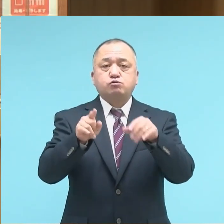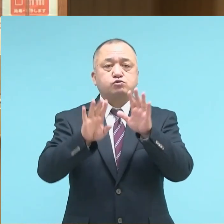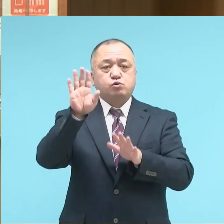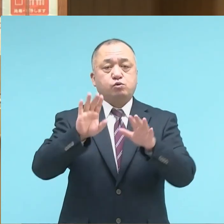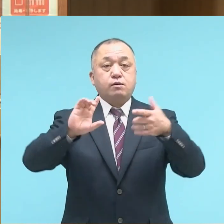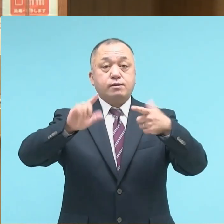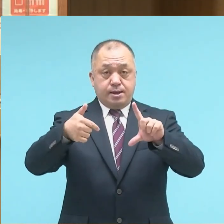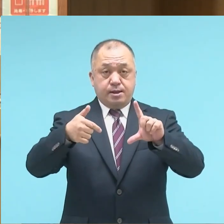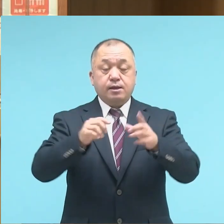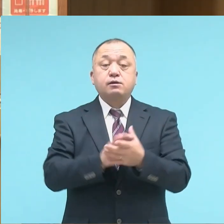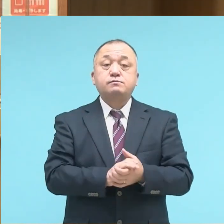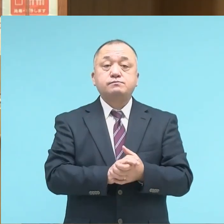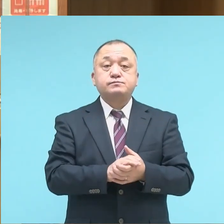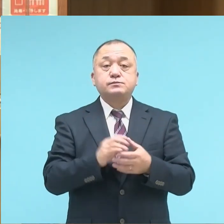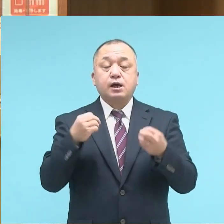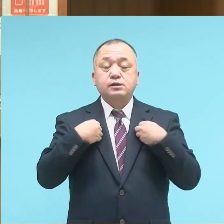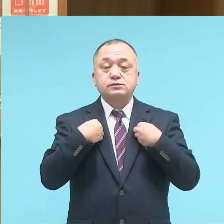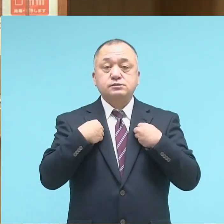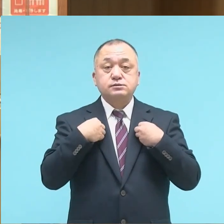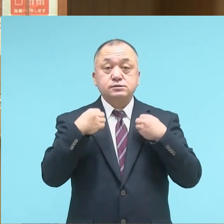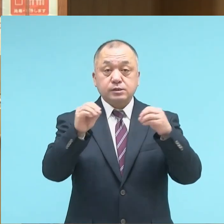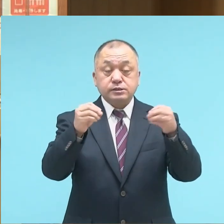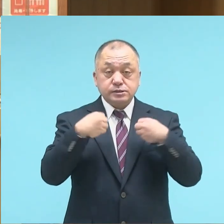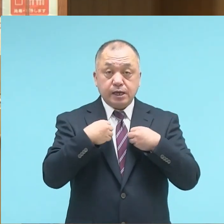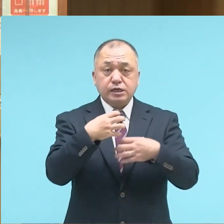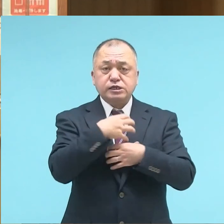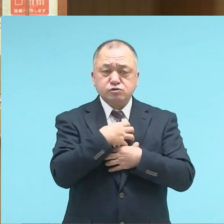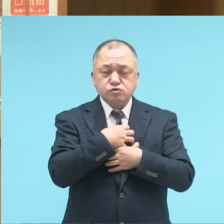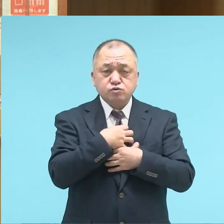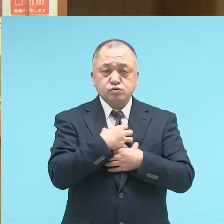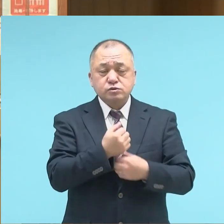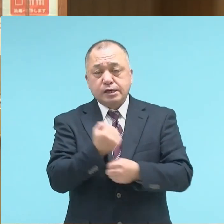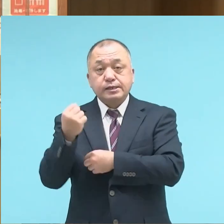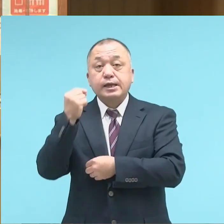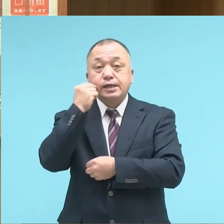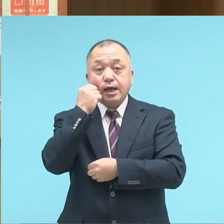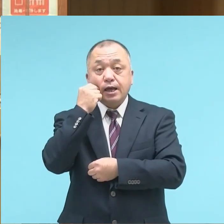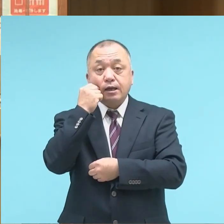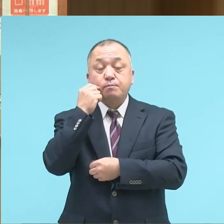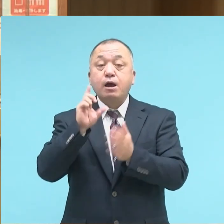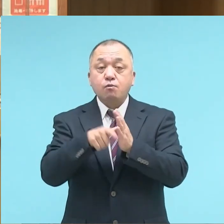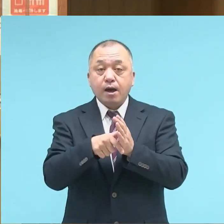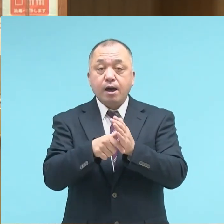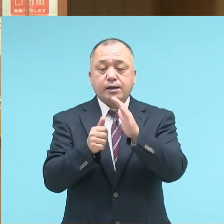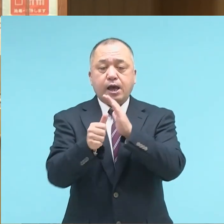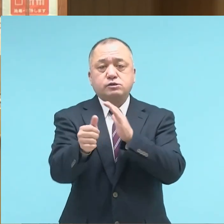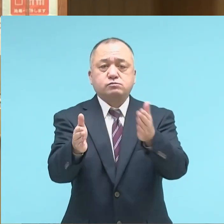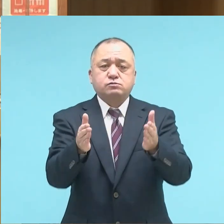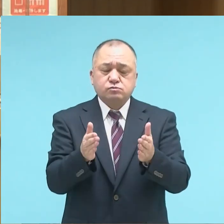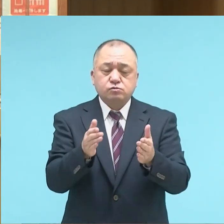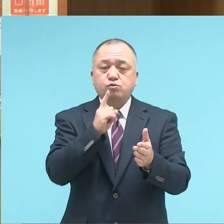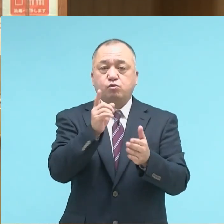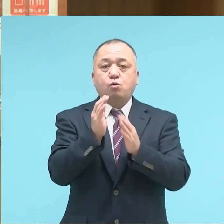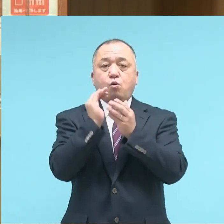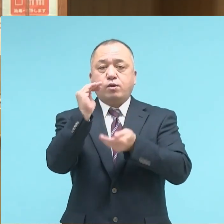ということから、感染リスクを回避できない外出についてはお控えをいただきたいということをお願いしようということ